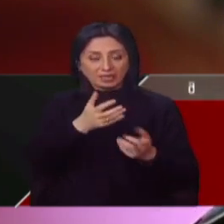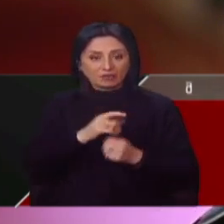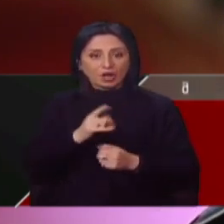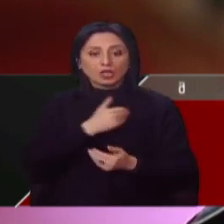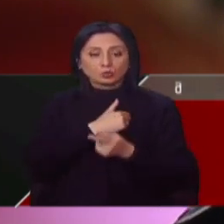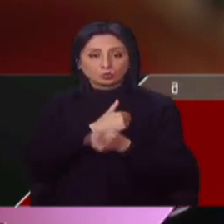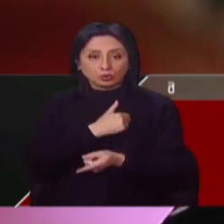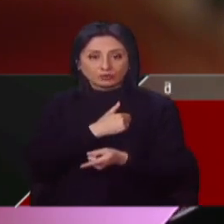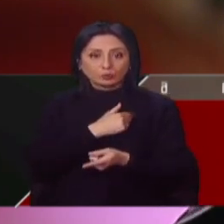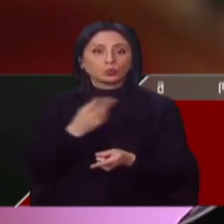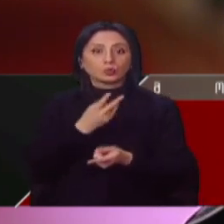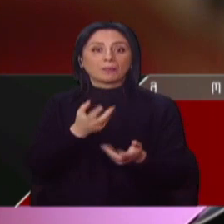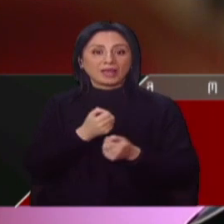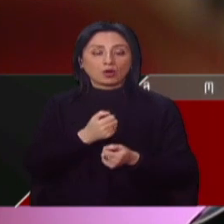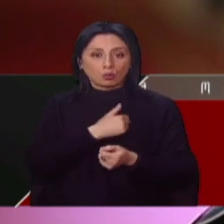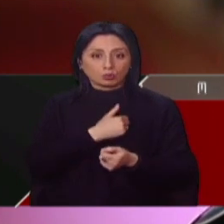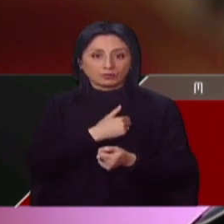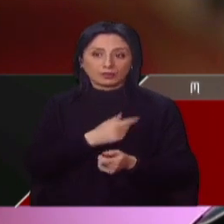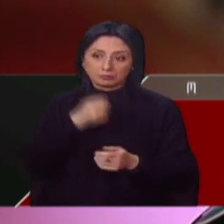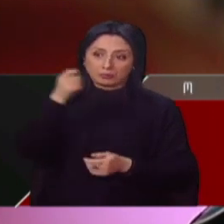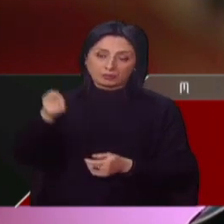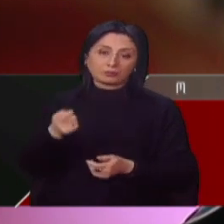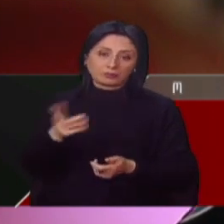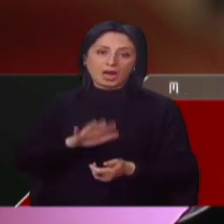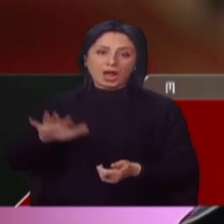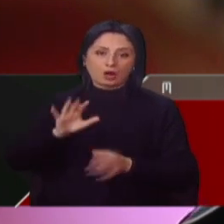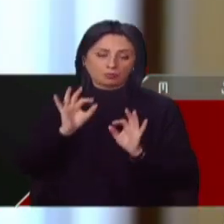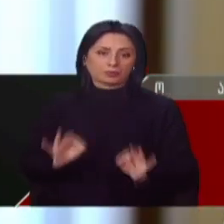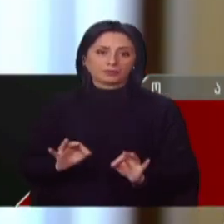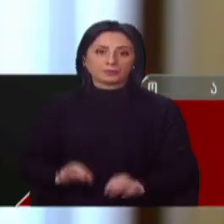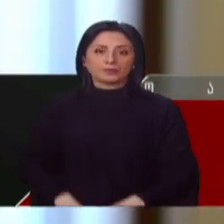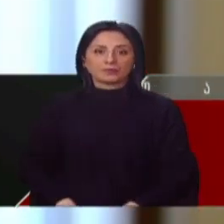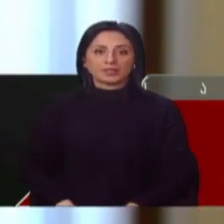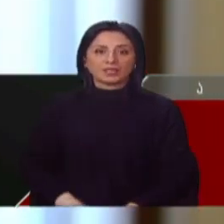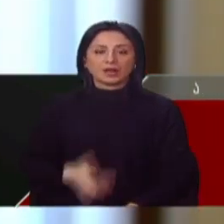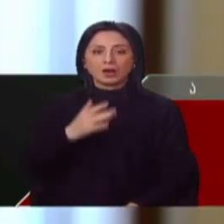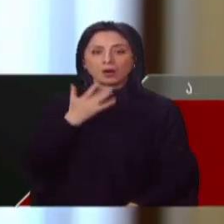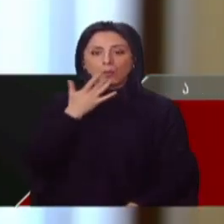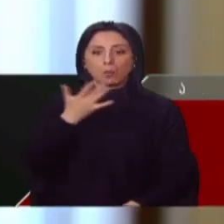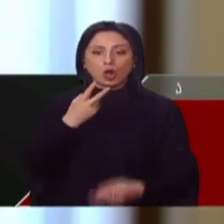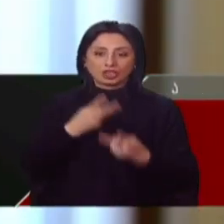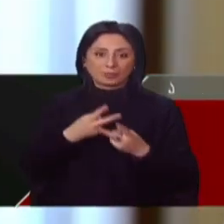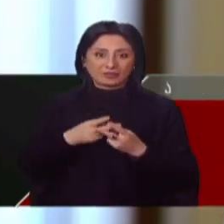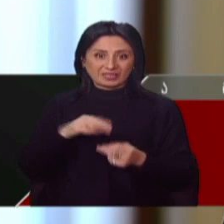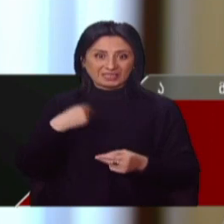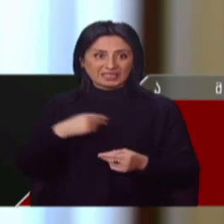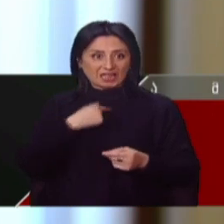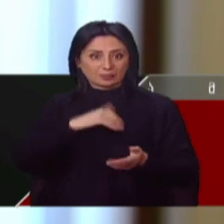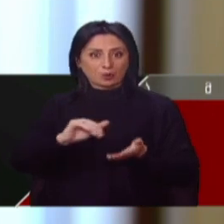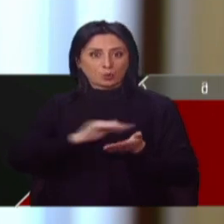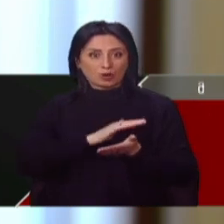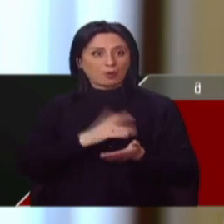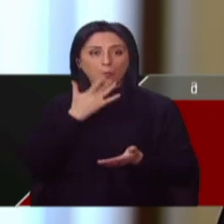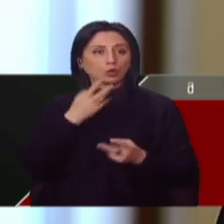რაც სასწრის რომ უნდა მიიღო, მიმართა რა თქმა უნდა, გაეროს კომიტეტი. Თუ მე პოლიტიკური პატიმარი ვიქნებოდი და სტრასბურგი მეტყოდა, რომ არ